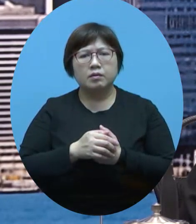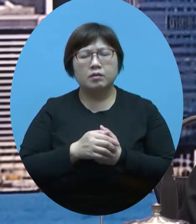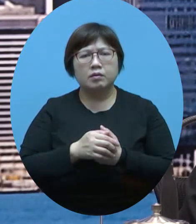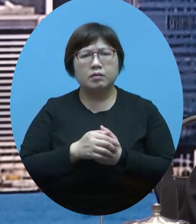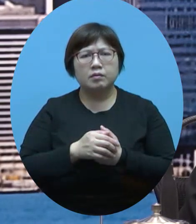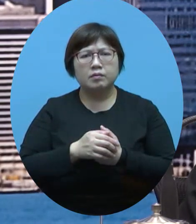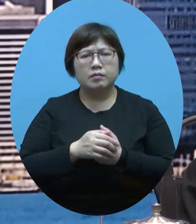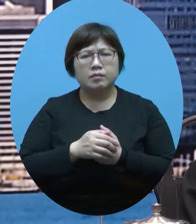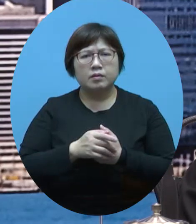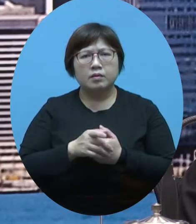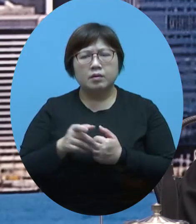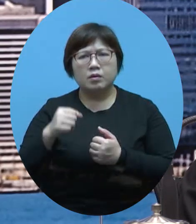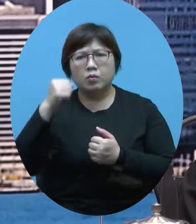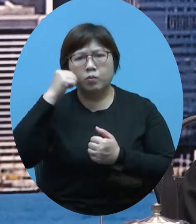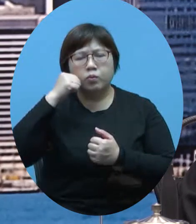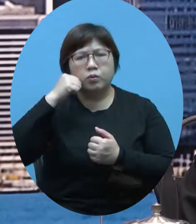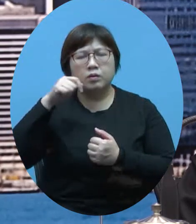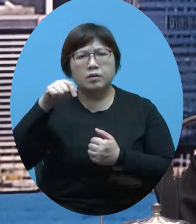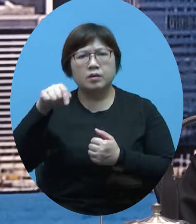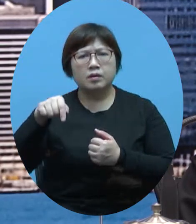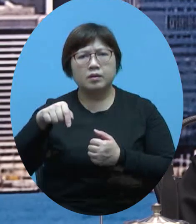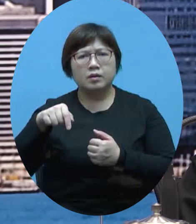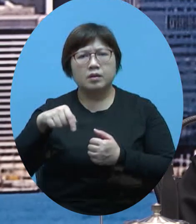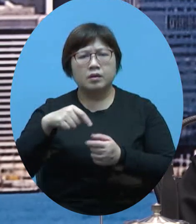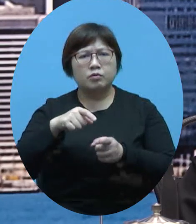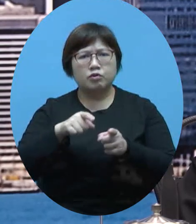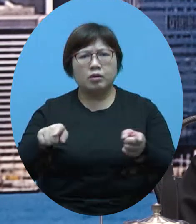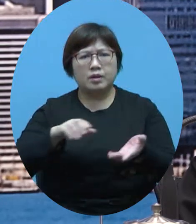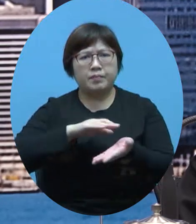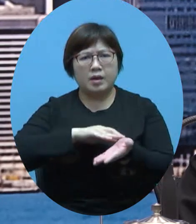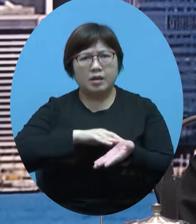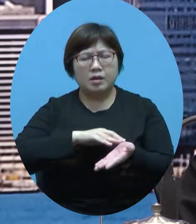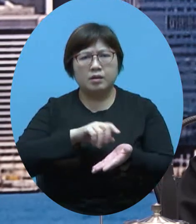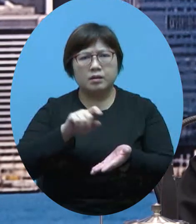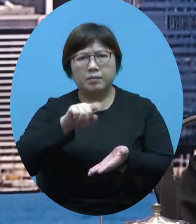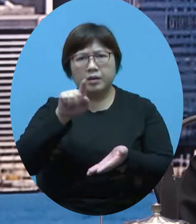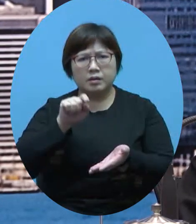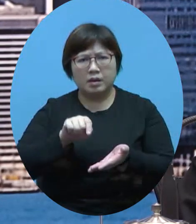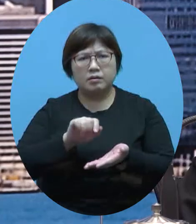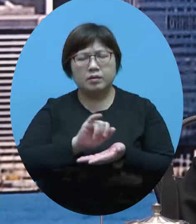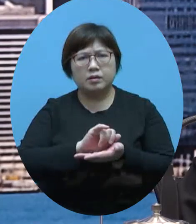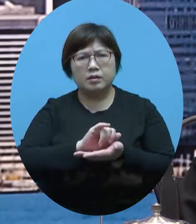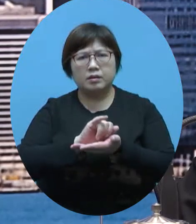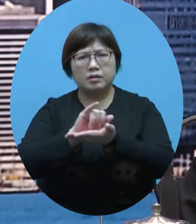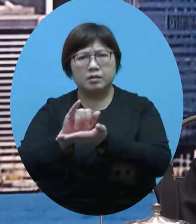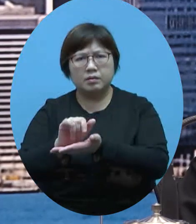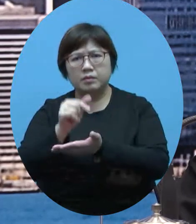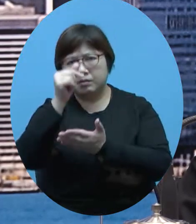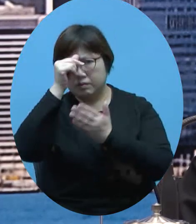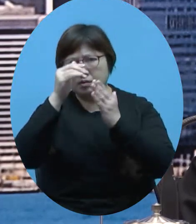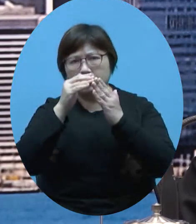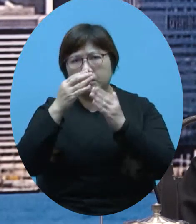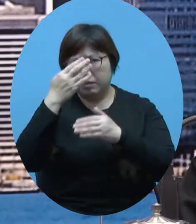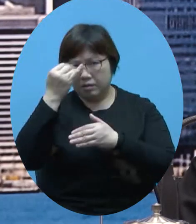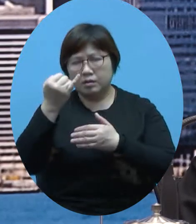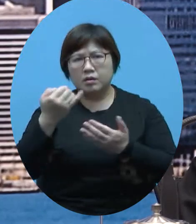其實佢都係即係，因為佢本身個長期病患嘅問題係入院嘅，咁就不幸